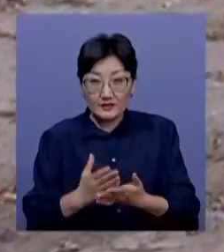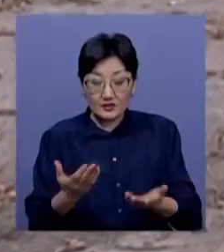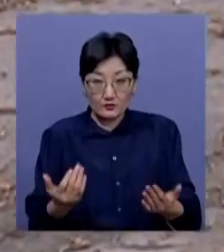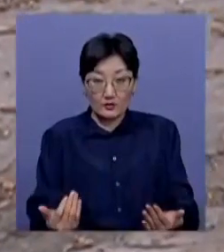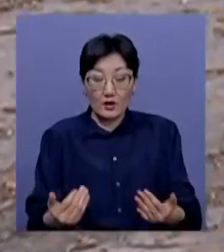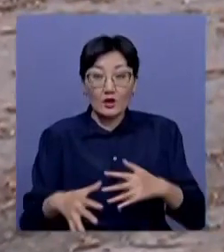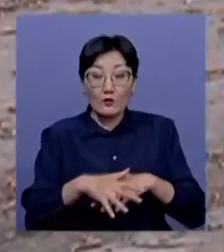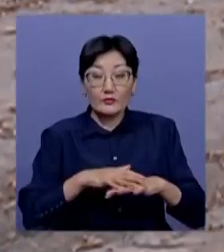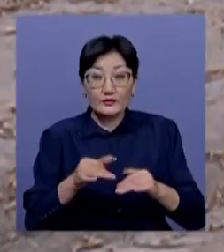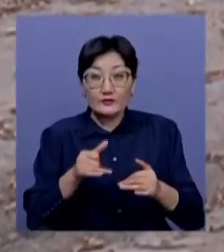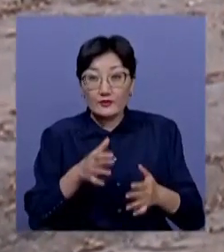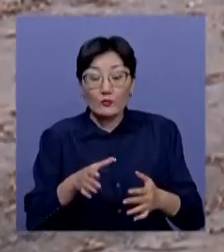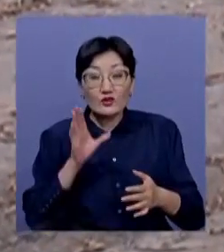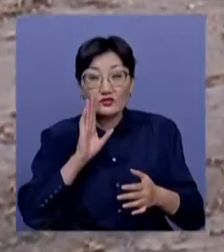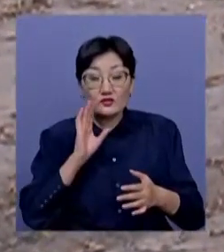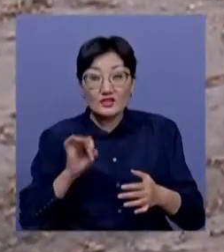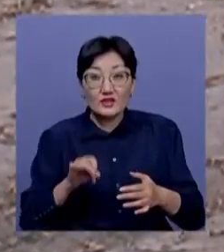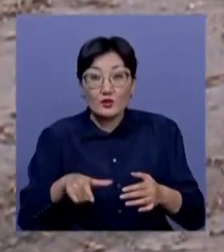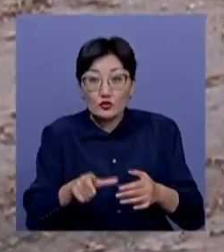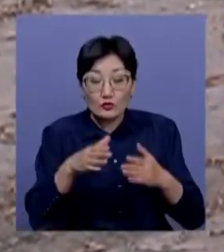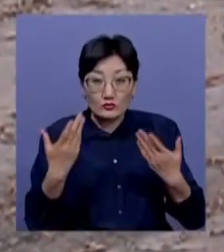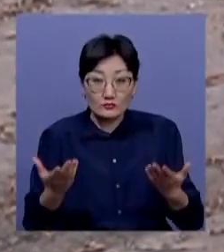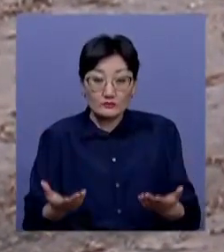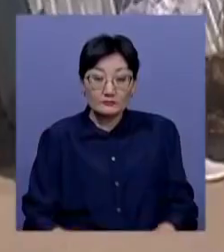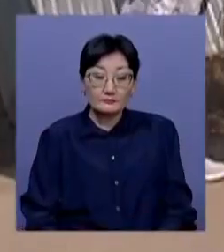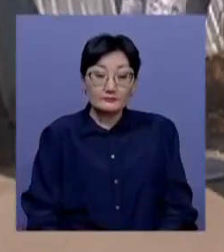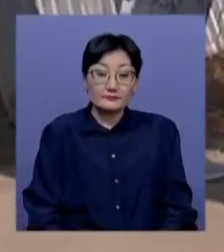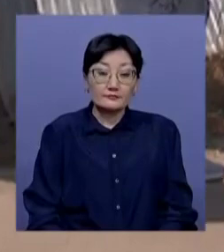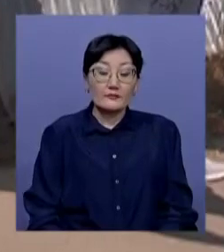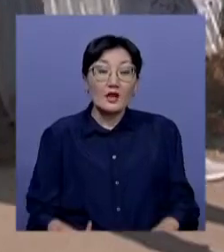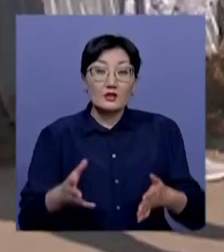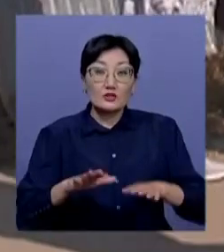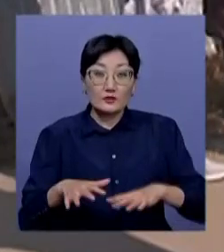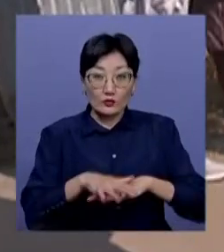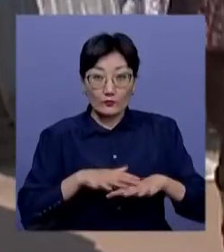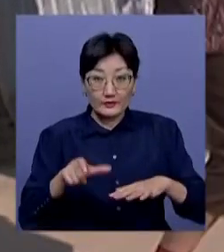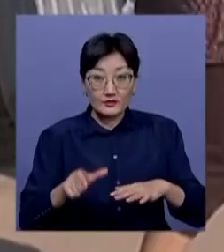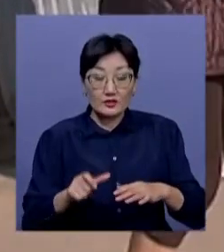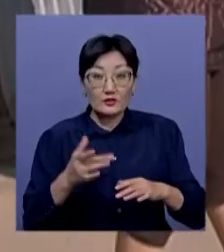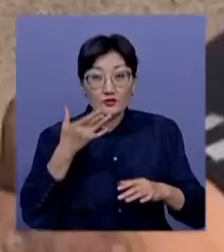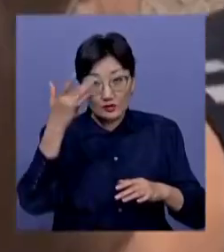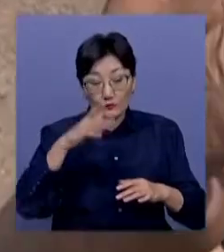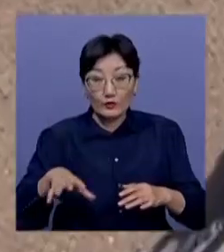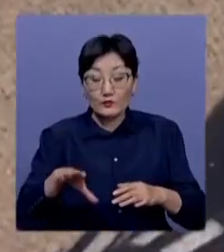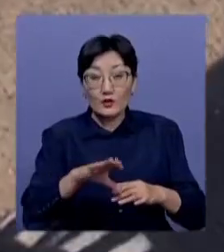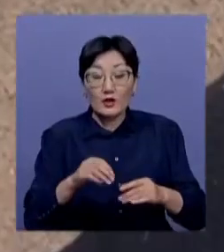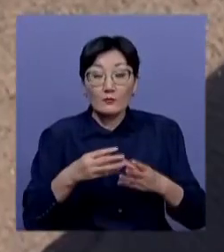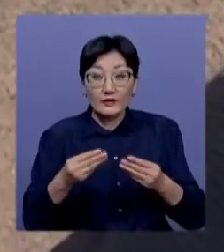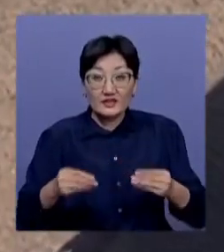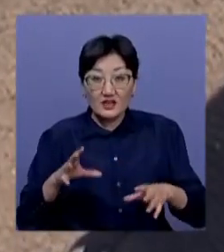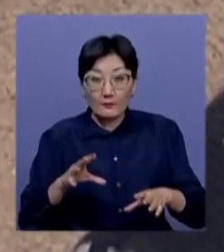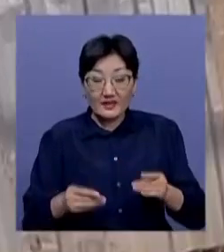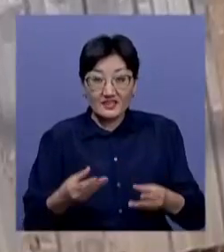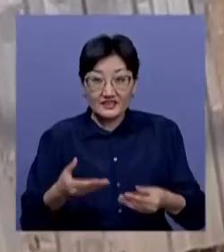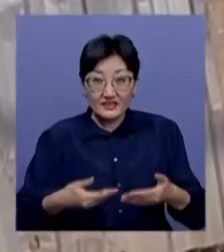міне тұрғындар не сусыз, не жолсыз қалып отыр. Жергілікті тұрғындар жаз бойы шаң жұтып, көктемгеле батпақ